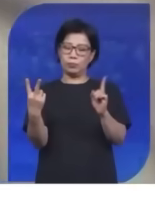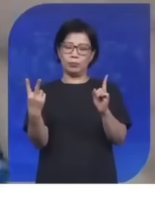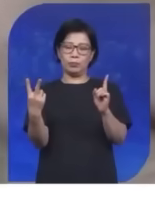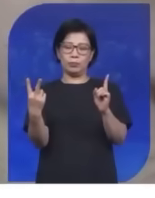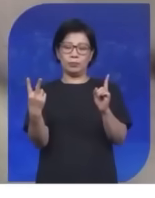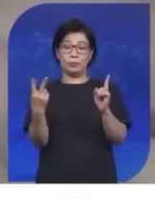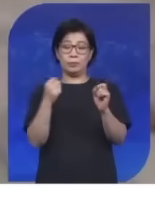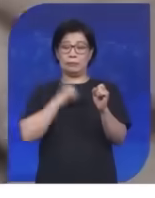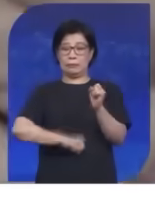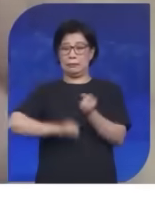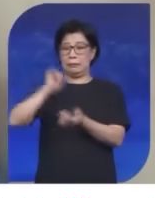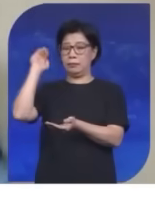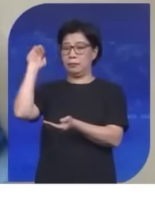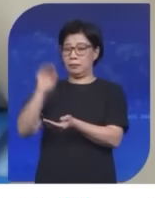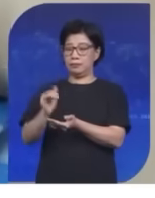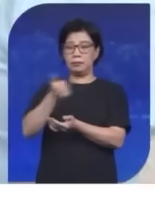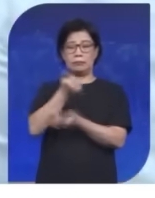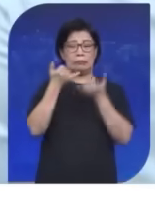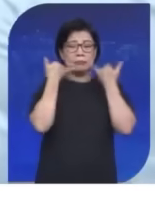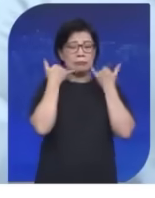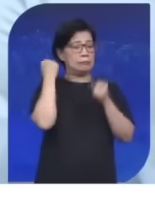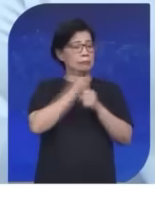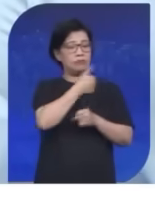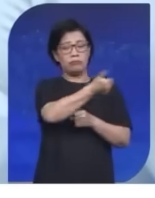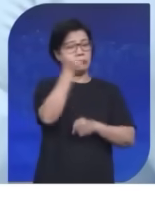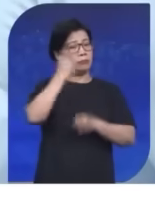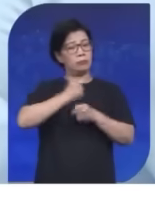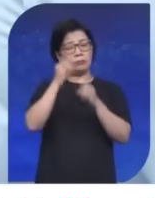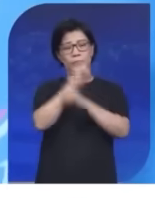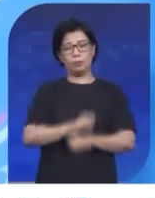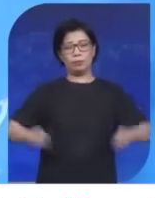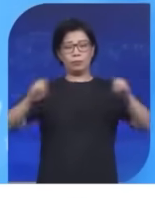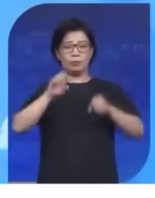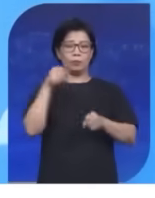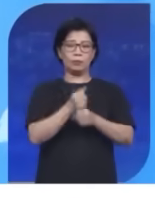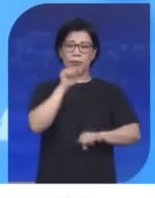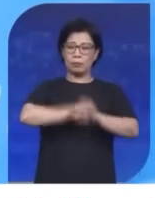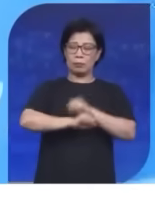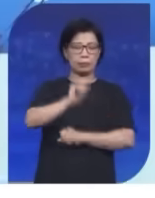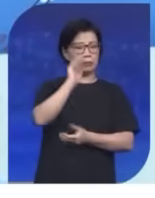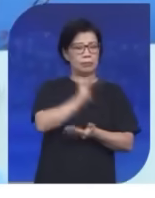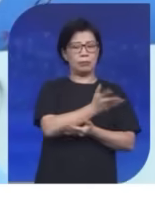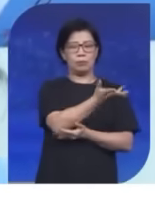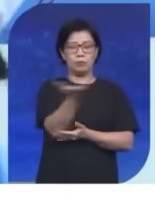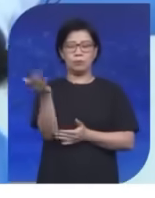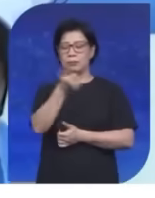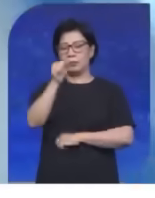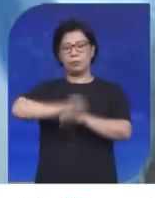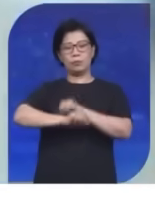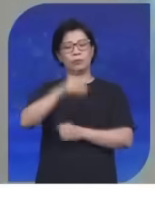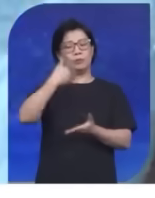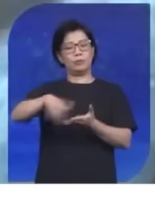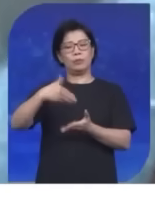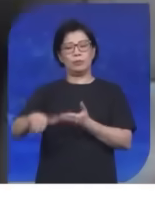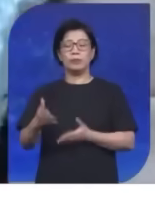với tỷ lệ sinh giảm, lực lượng lao động trẻ sẽ ngày càng thiếu hụt, số lượng người trong độ tuổi lao động cũng giảm, dẫn đến tình trạng thiếu hụt lao động trong tương lai.